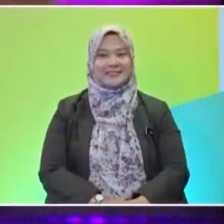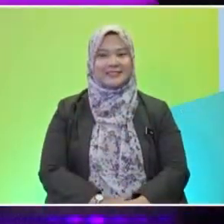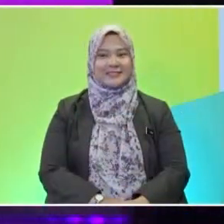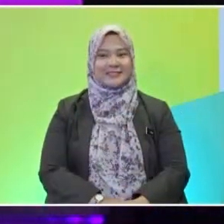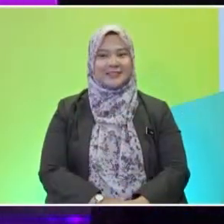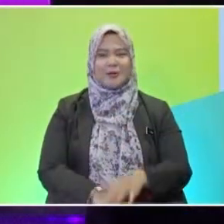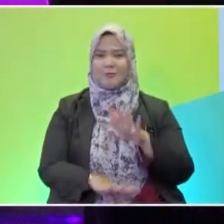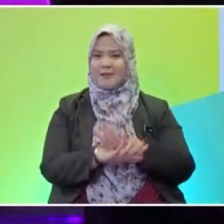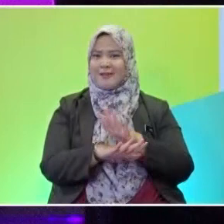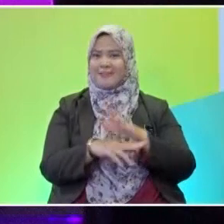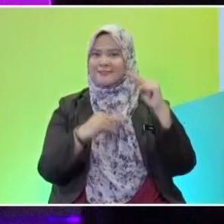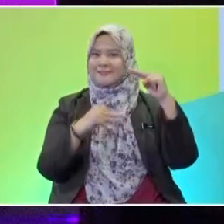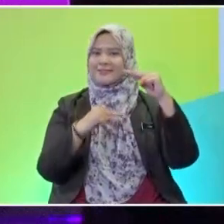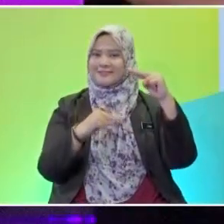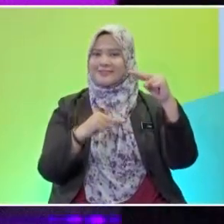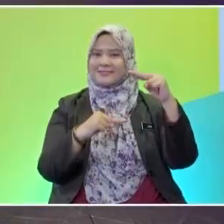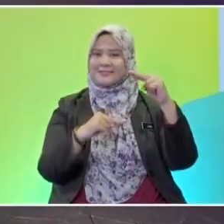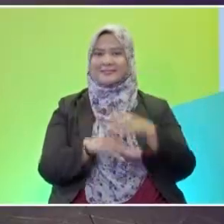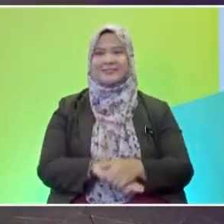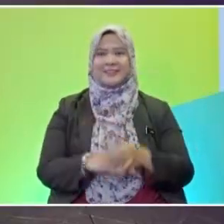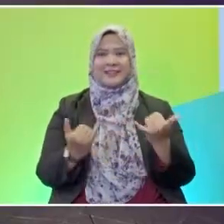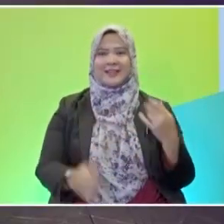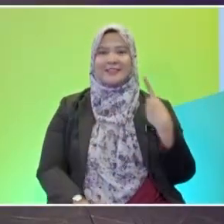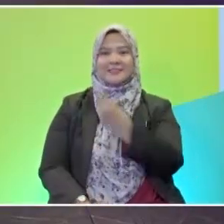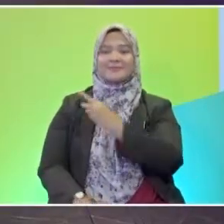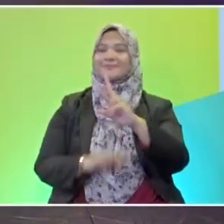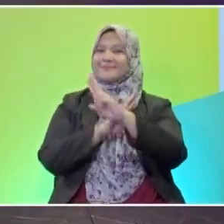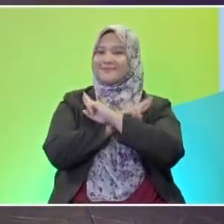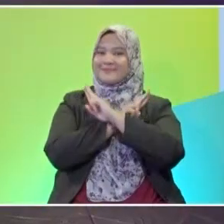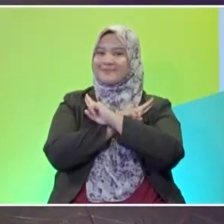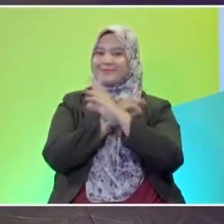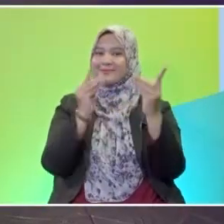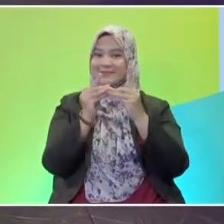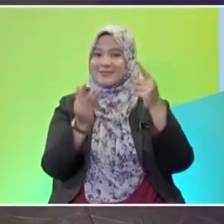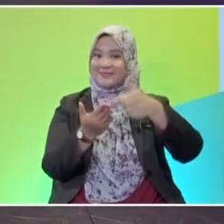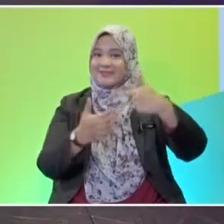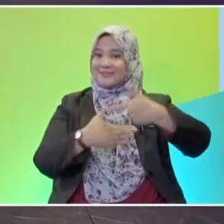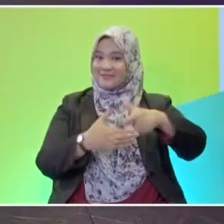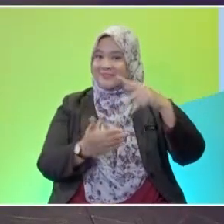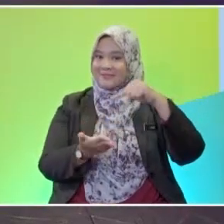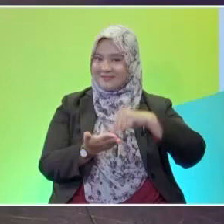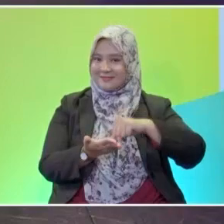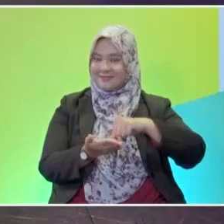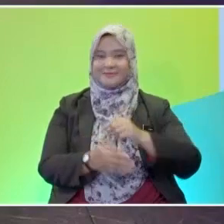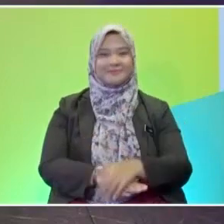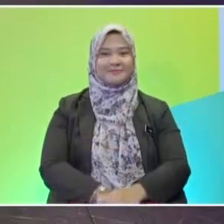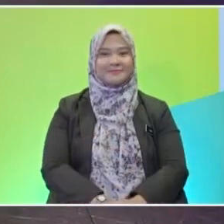kawan-kawan Baiklah jangan kemana-mana kita kembali selepas ini terus kami menonton